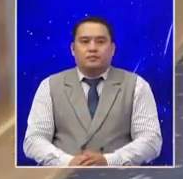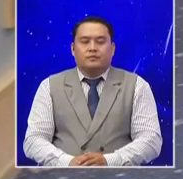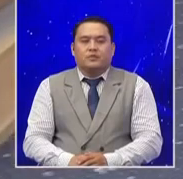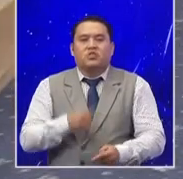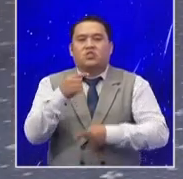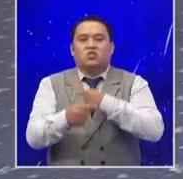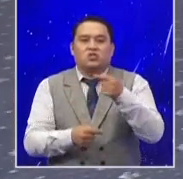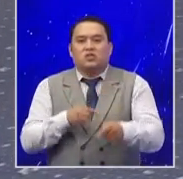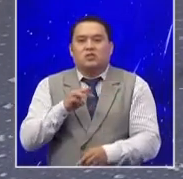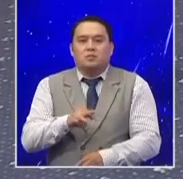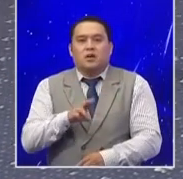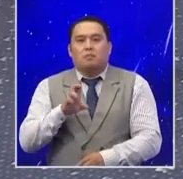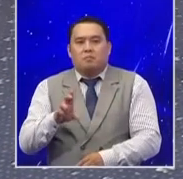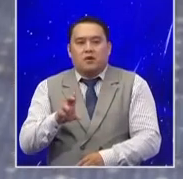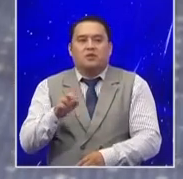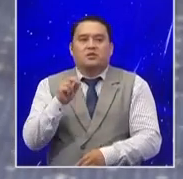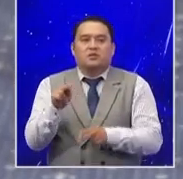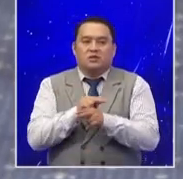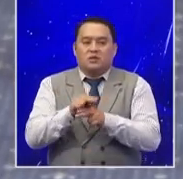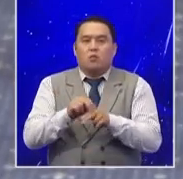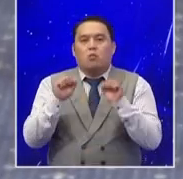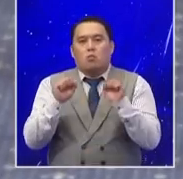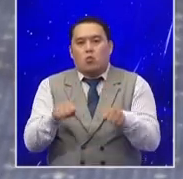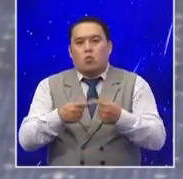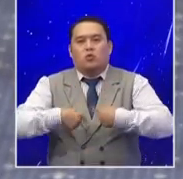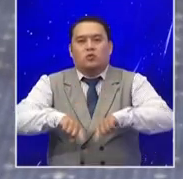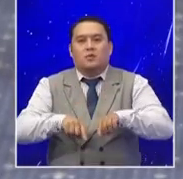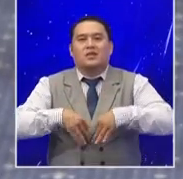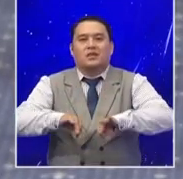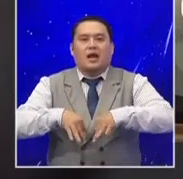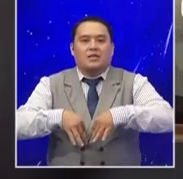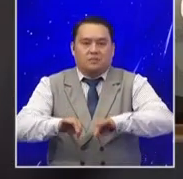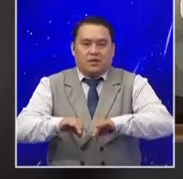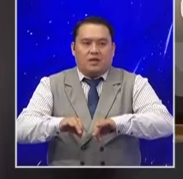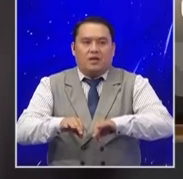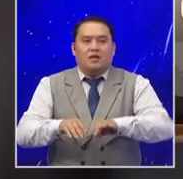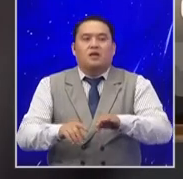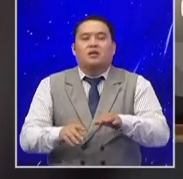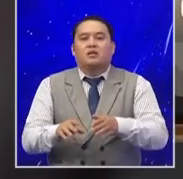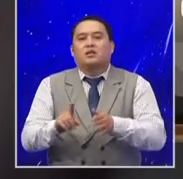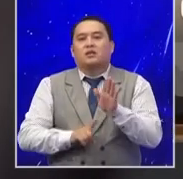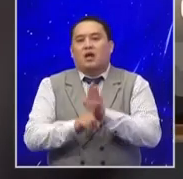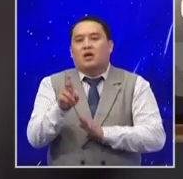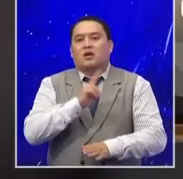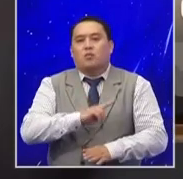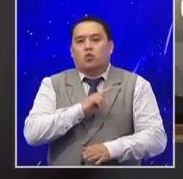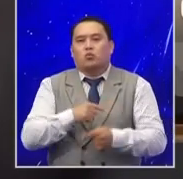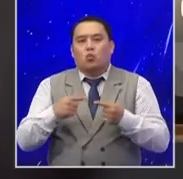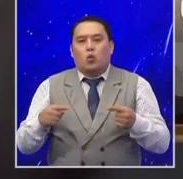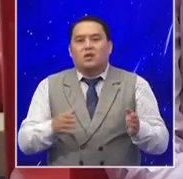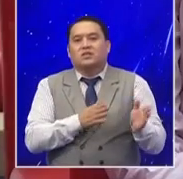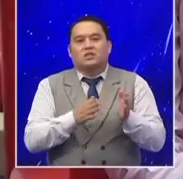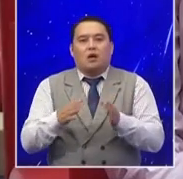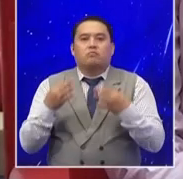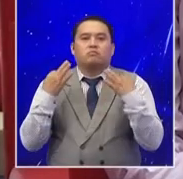Через мобильное приложение можно пока делать корректировку в базе только по транспортным средствам. И уже на днях заработает и другая система, которая